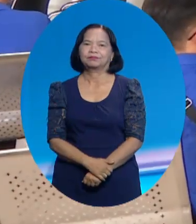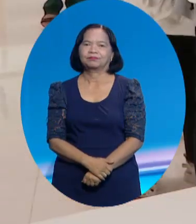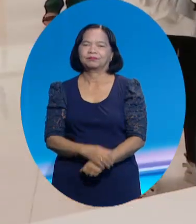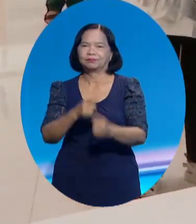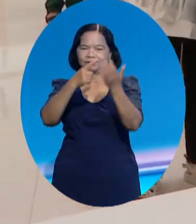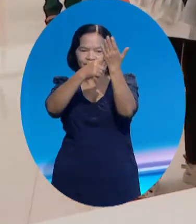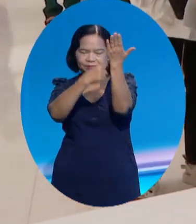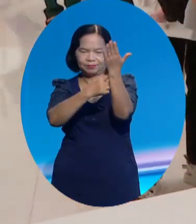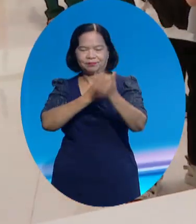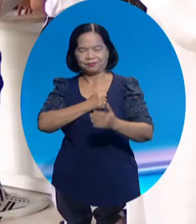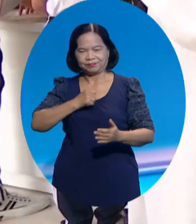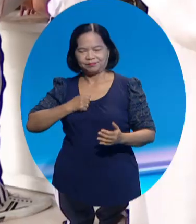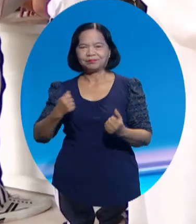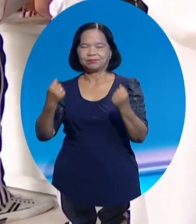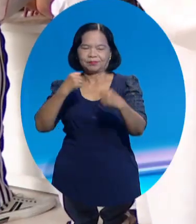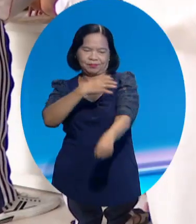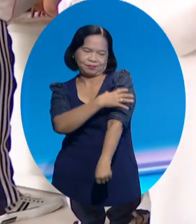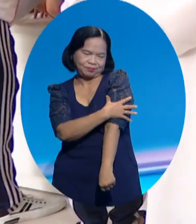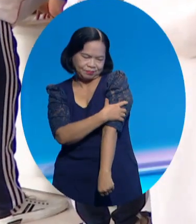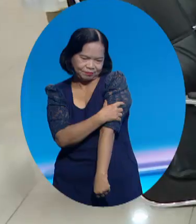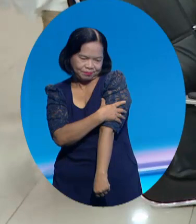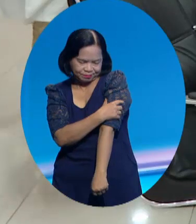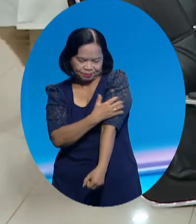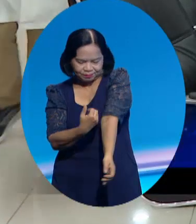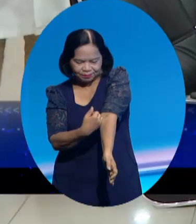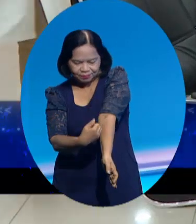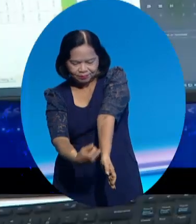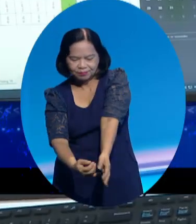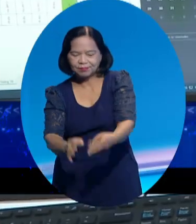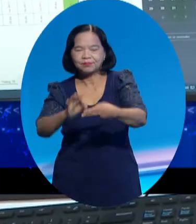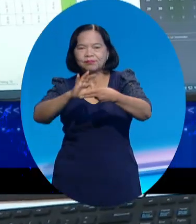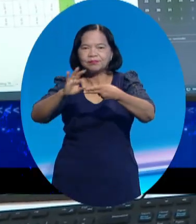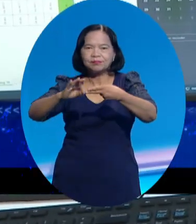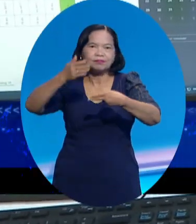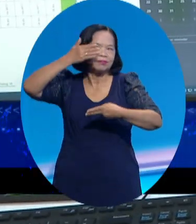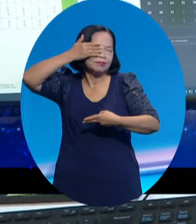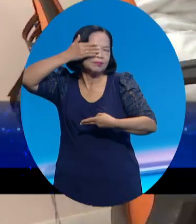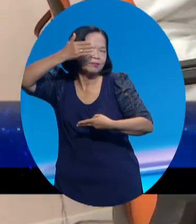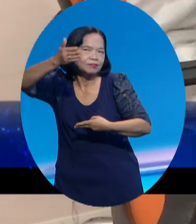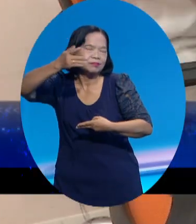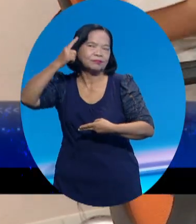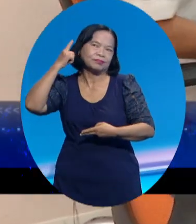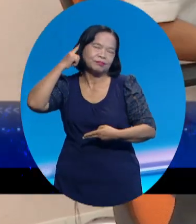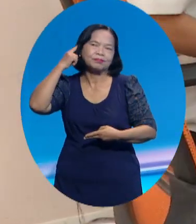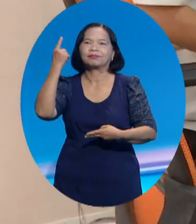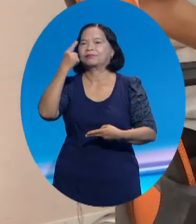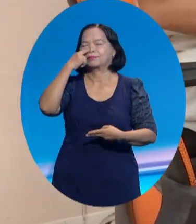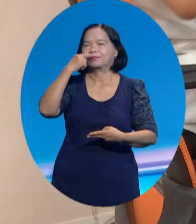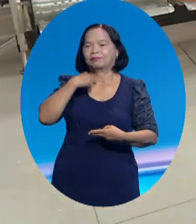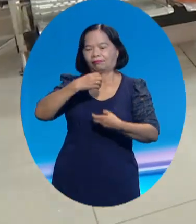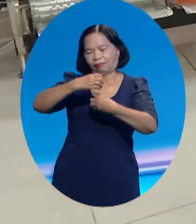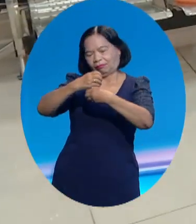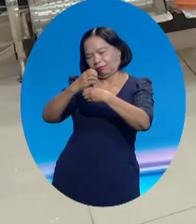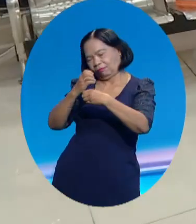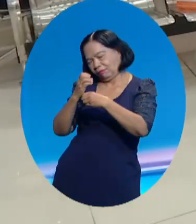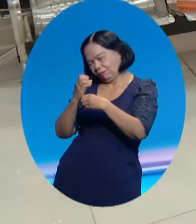Các hạng mục khám sức khỏe gồm đo huyết áp, mạch, khám tầm soát các vấn đề về tật khúc xạ, bệnh lý tai mũi họng, gu vẹo cuộc sống